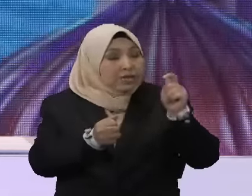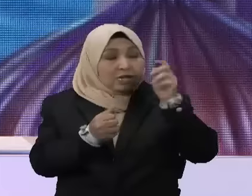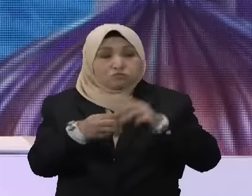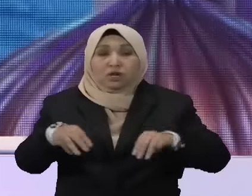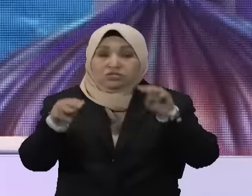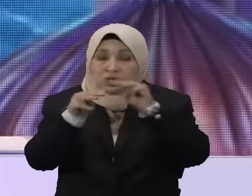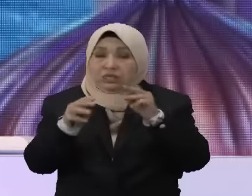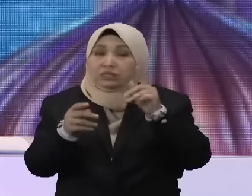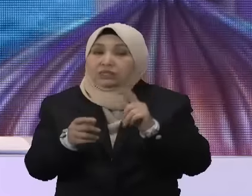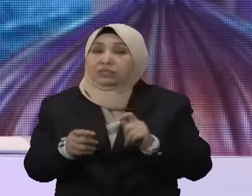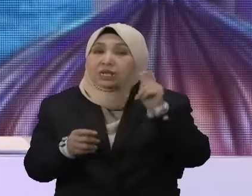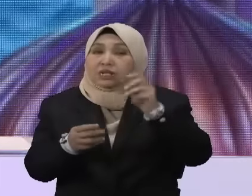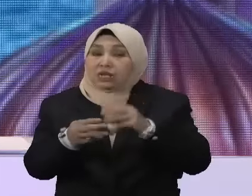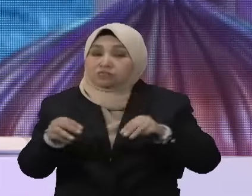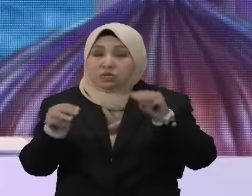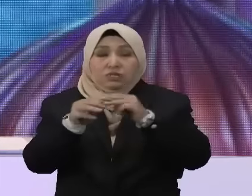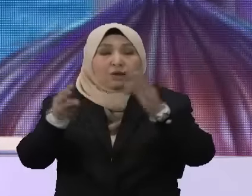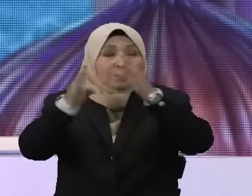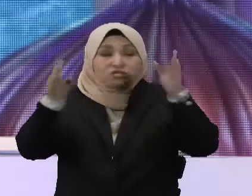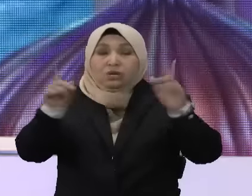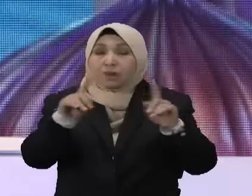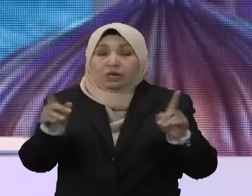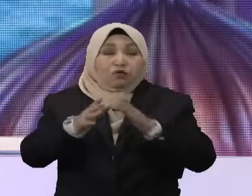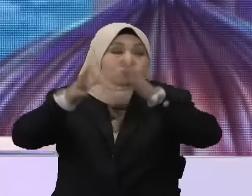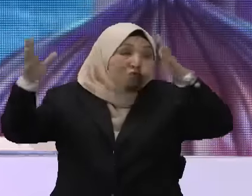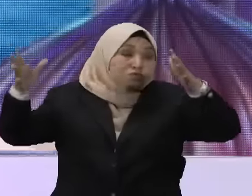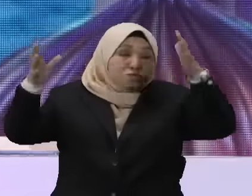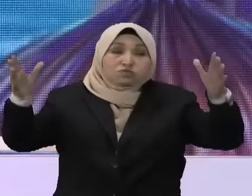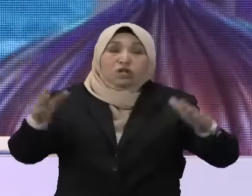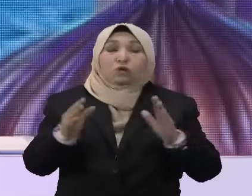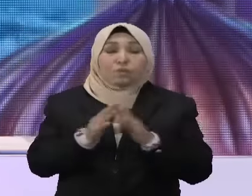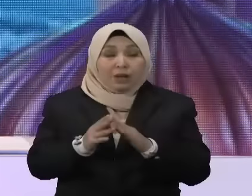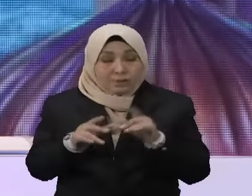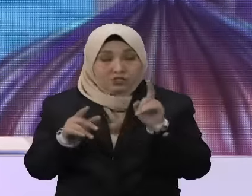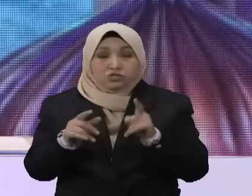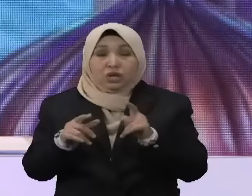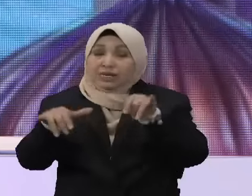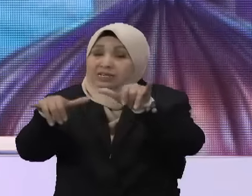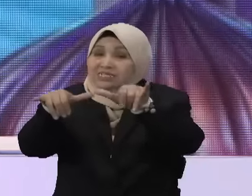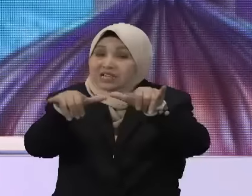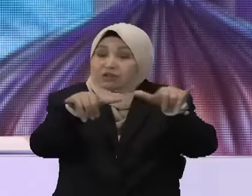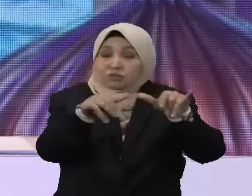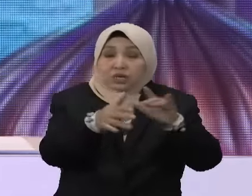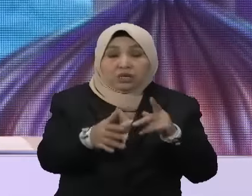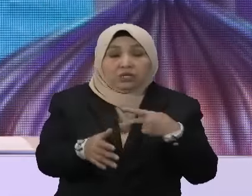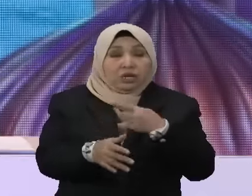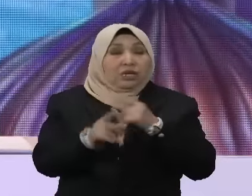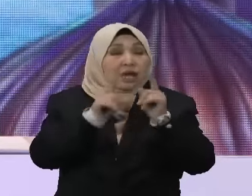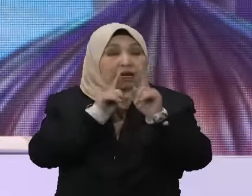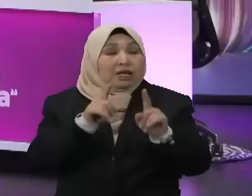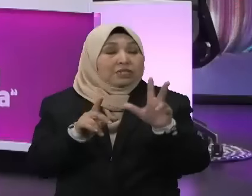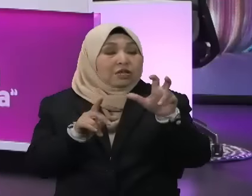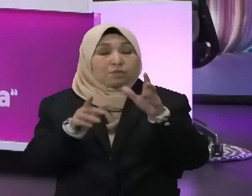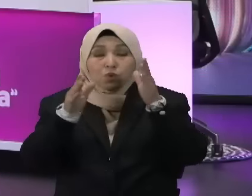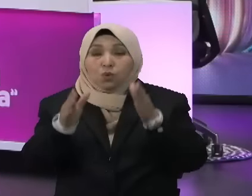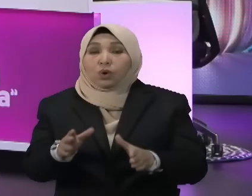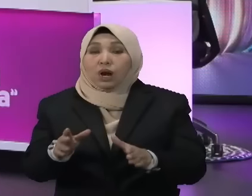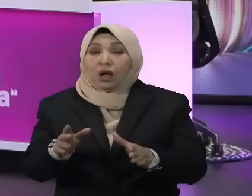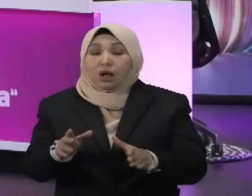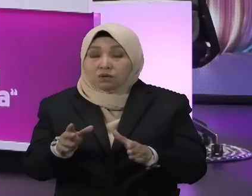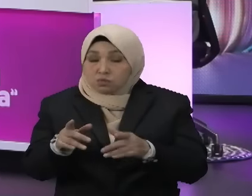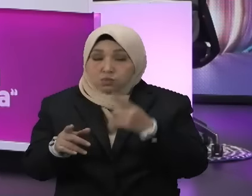Tandas masjid kita tahulah bersamanya, tak kalau tandas tu sebesar-besarnya rumah kan, tandas tu dia ada saiznya. Jadi takkan kita arahkan 30 orang jemaah untuk